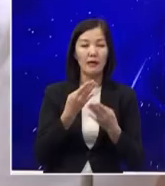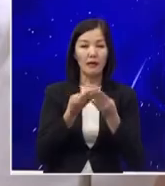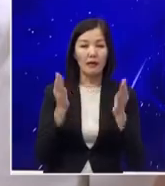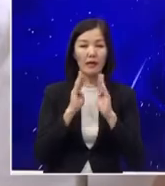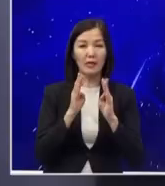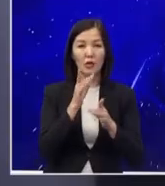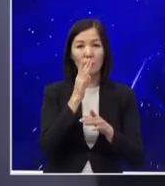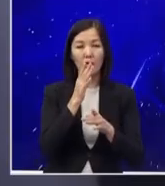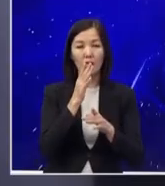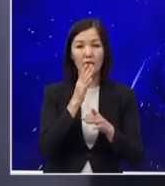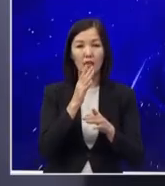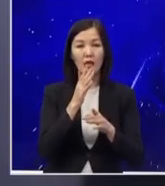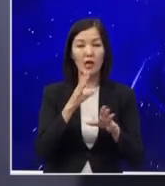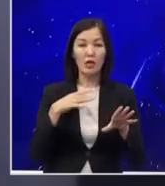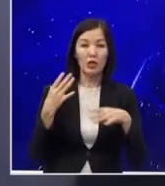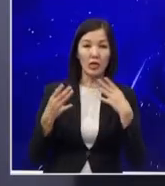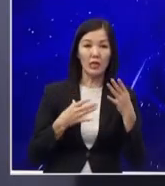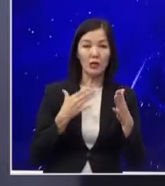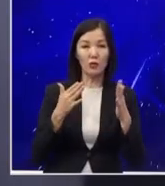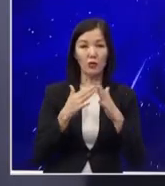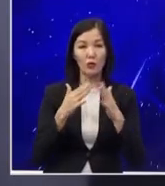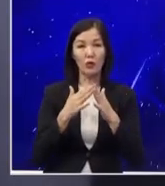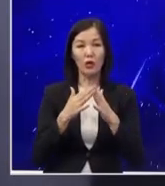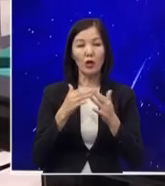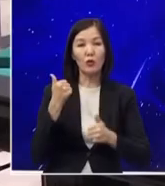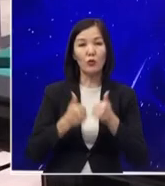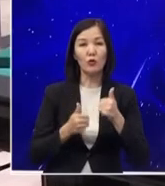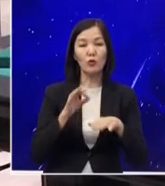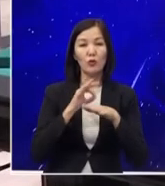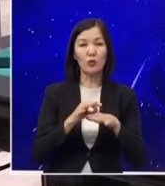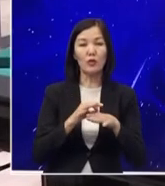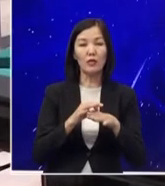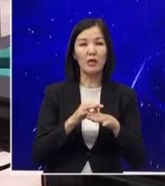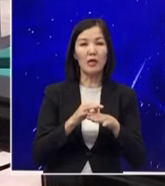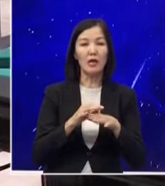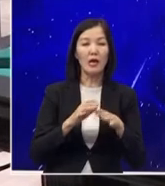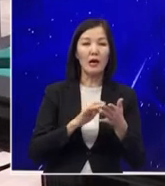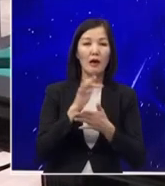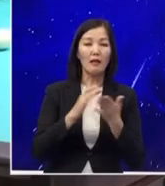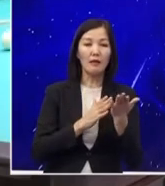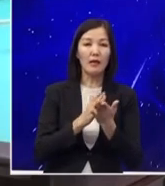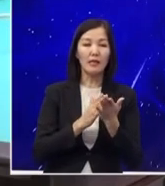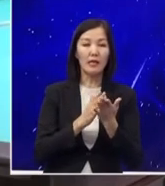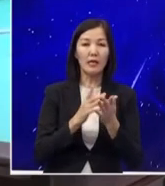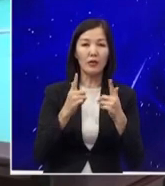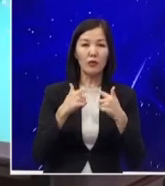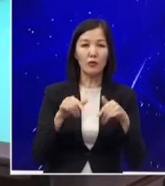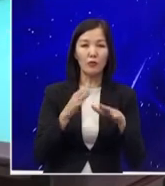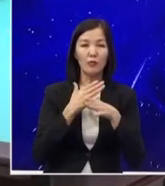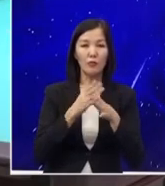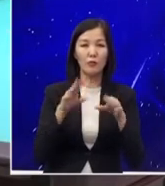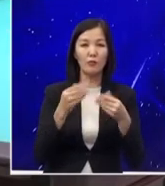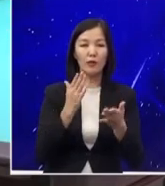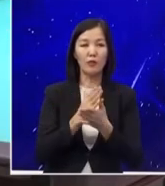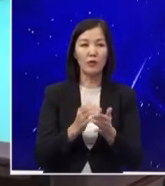кезінде оқшауланып жаттыққандығын айтады. Бұл турнирдің өтуіне қалалық ардагерлер ұйымы ұйытқы болыпты. Бұл қазір карантин